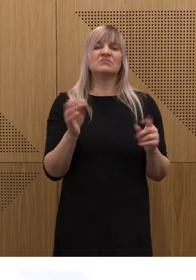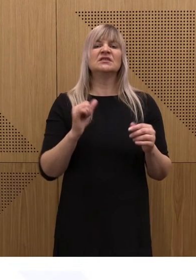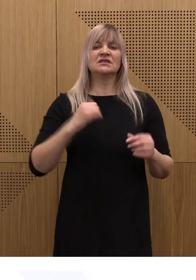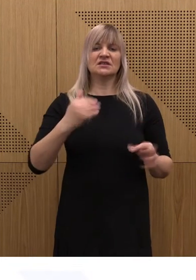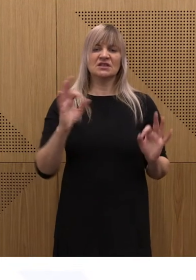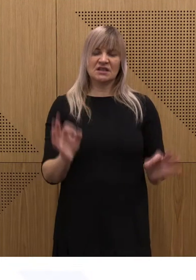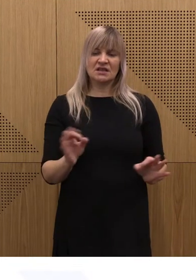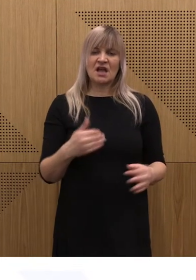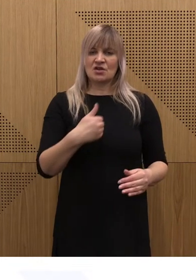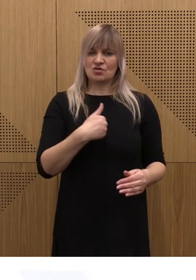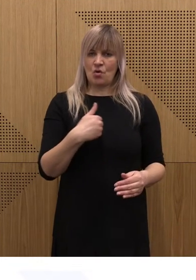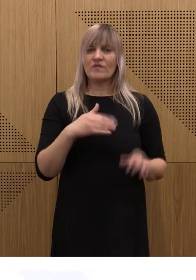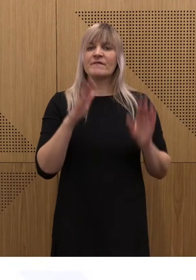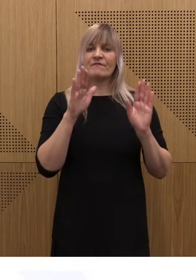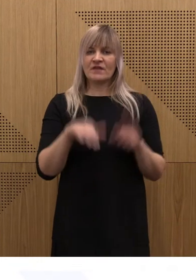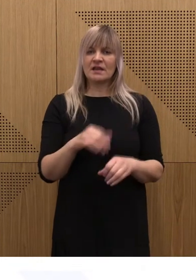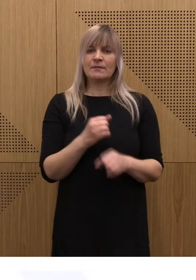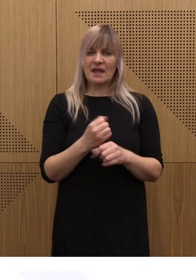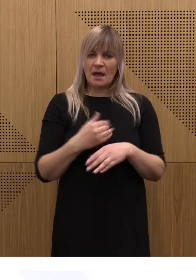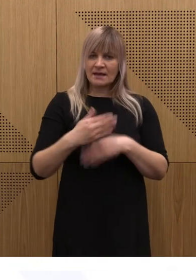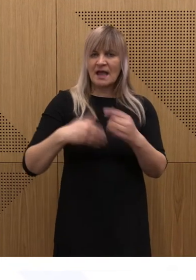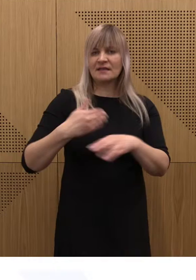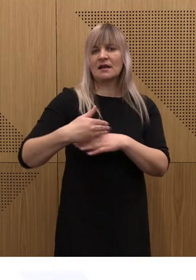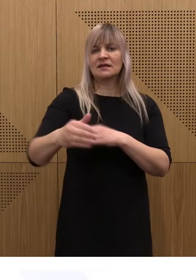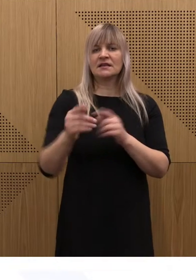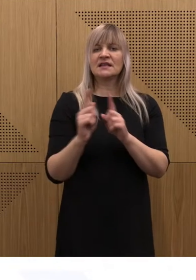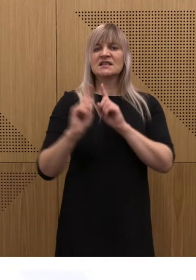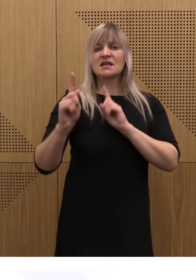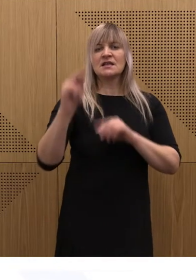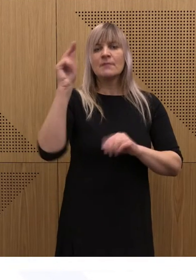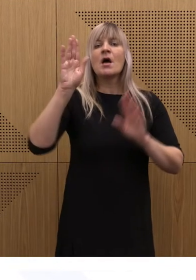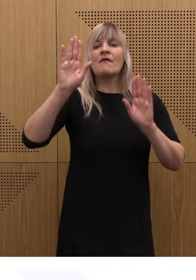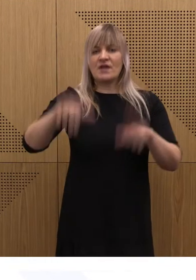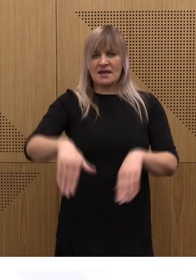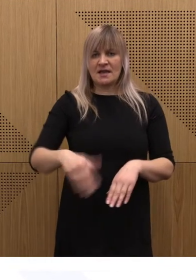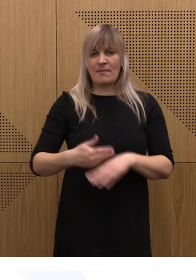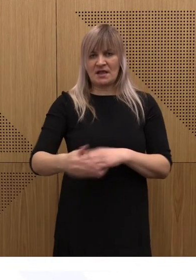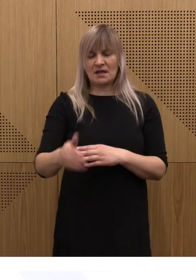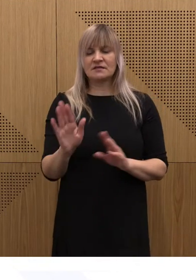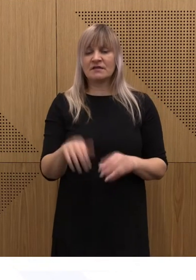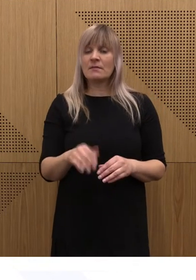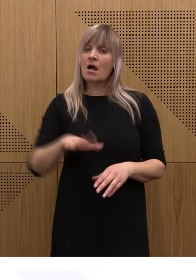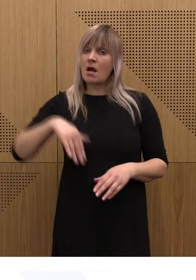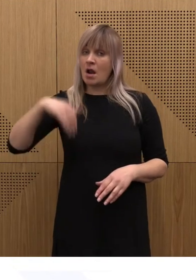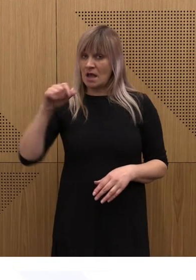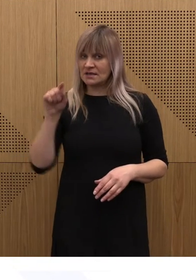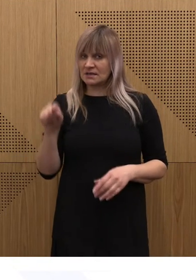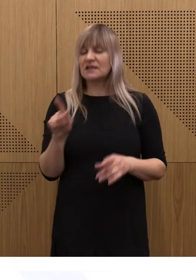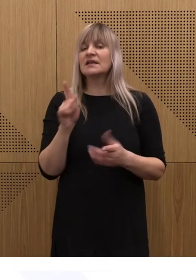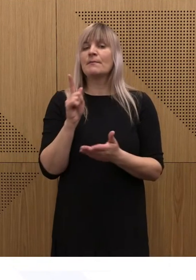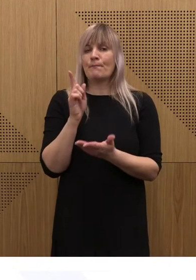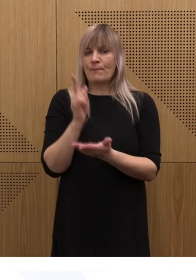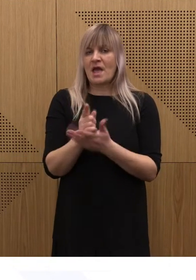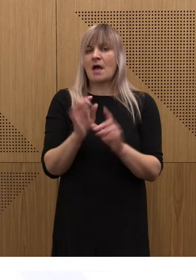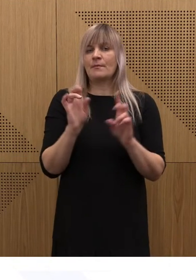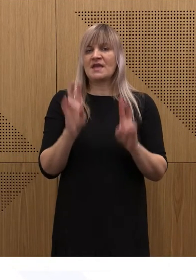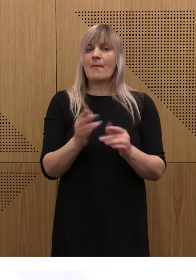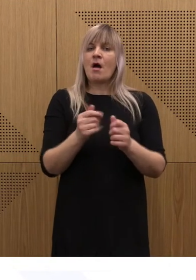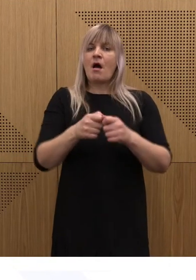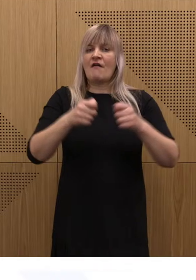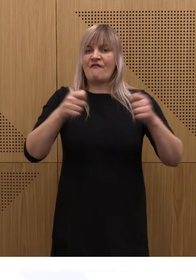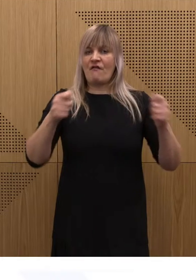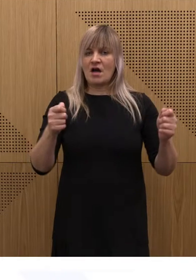soovib , siis on võimalik jätkata ka distantsõppega . lasteaiad peavad jääma avatuks , aga